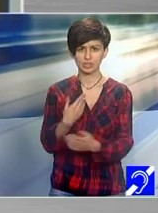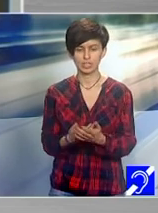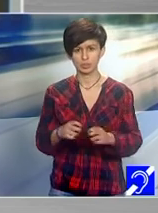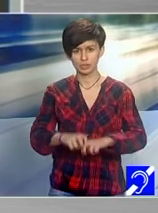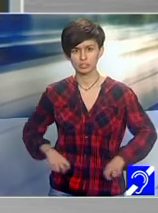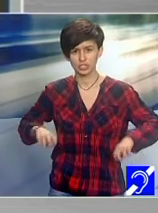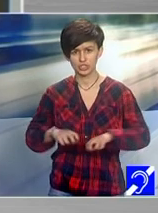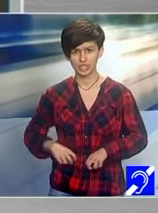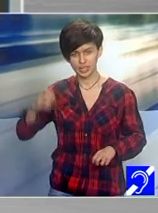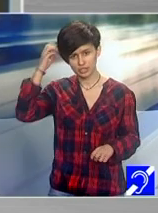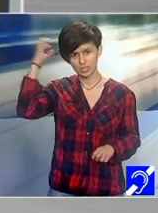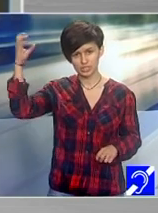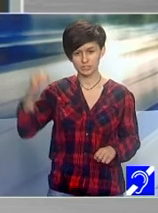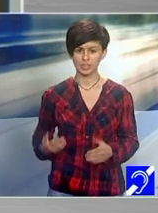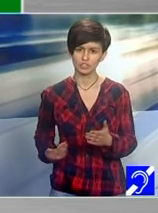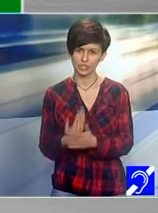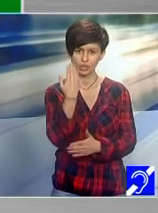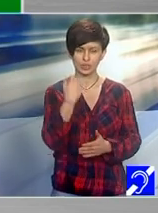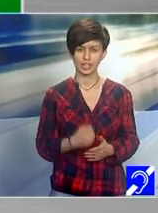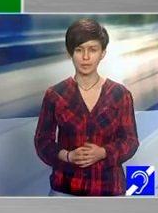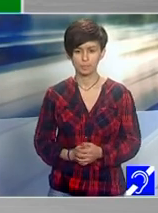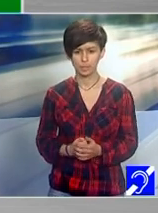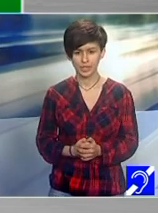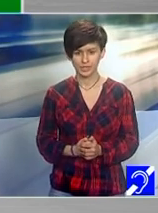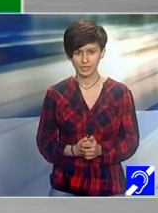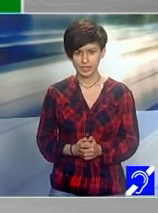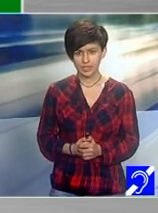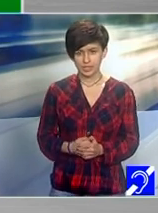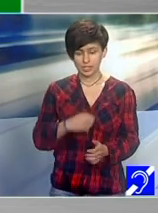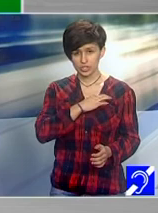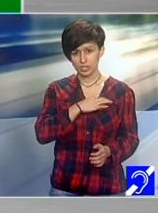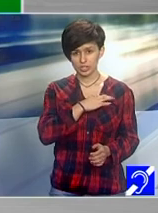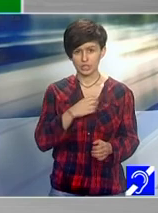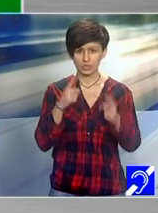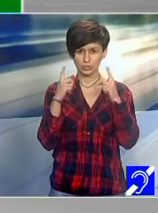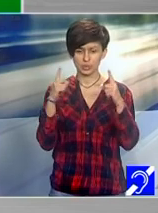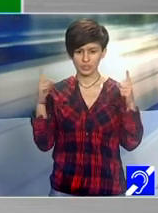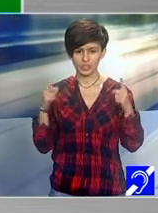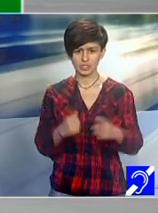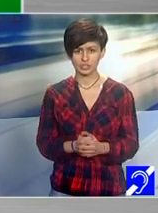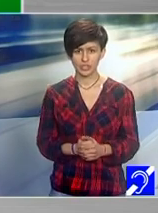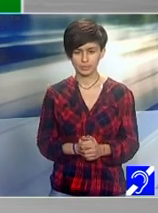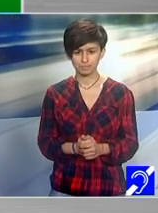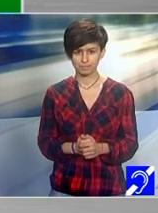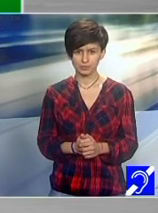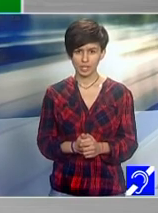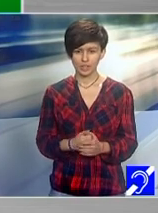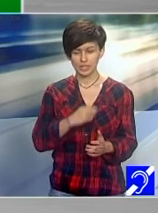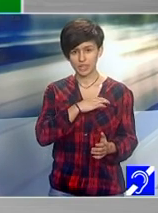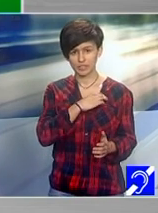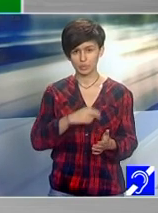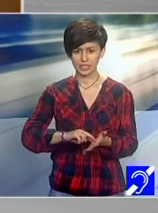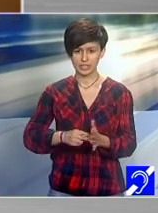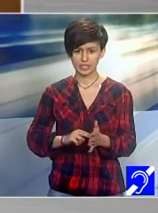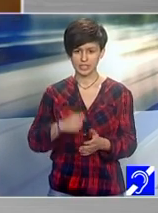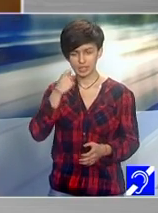și Inovare. Mulțumesc pentru invitație. Bine ați venit! Și domnul profesor universitar doctor inginer Cornel Ciupan, de la Universitatea Tehnică